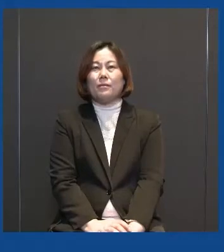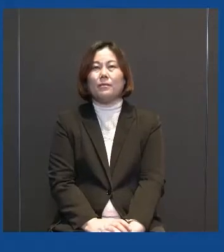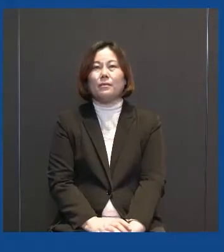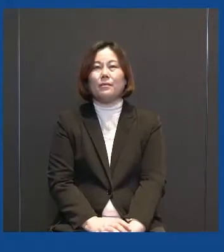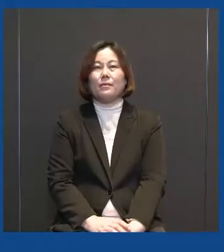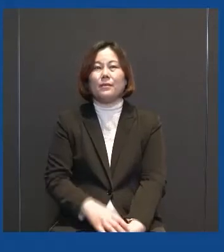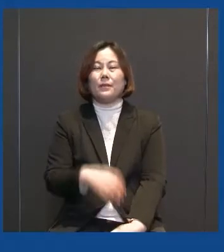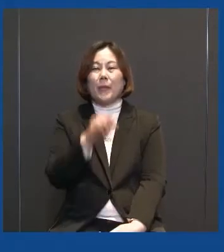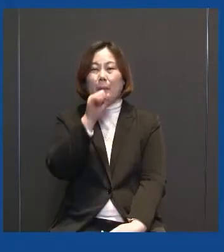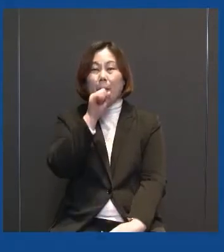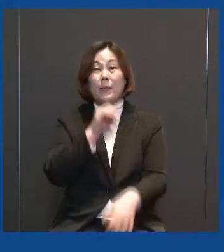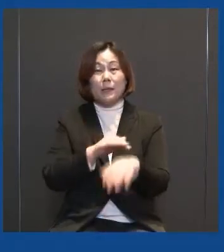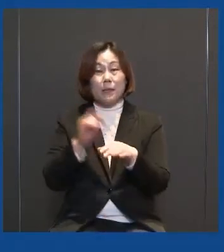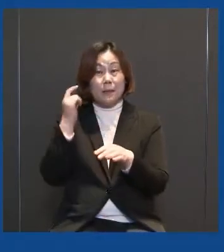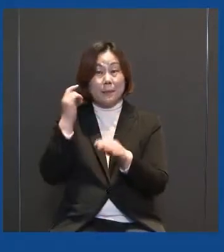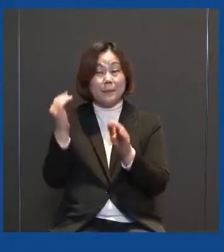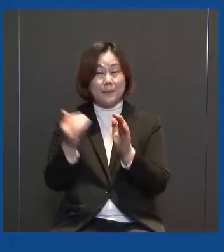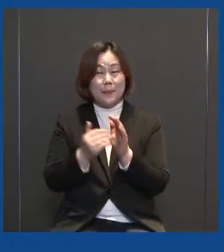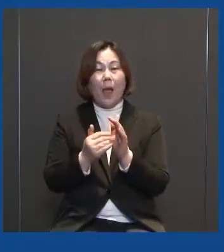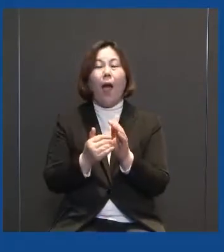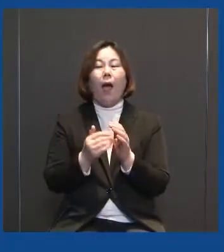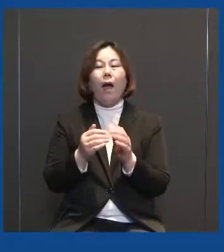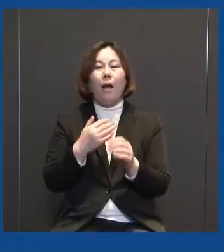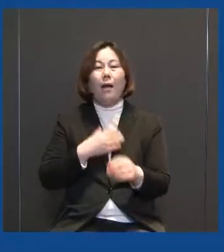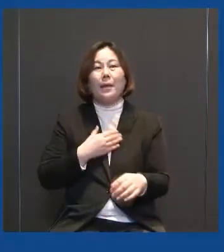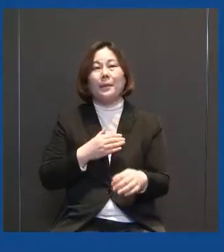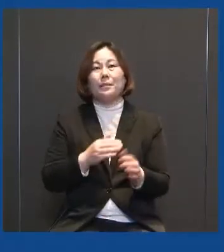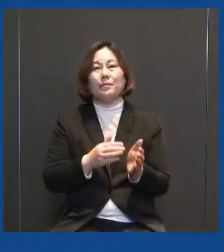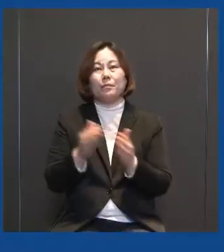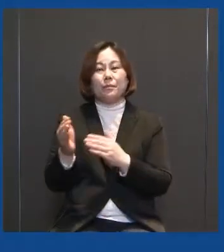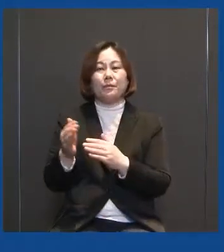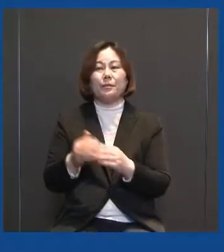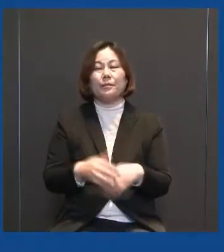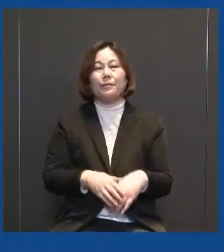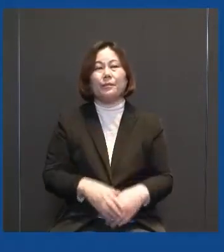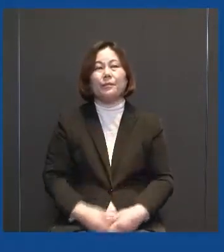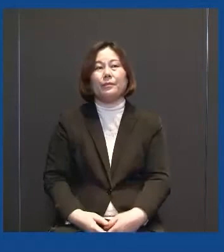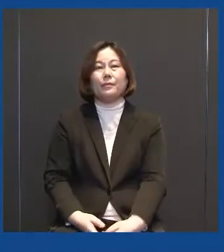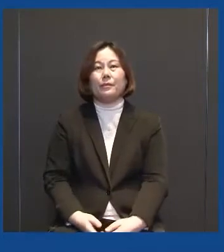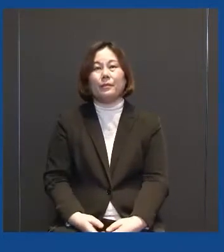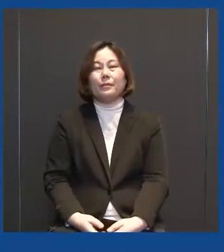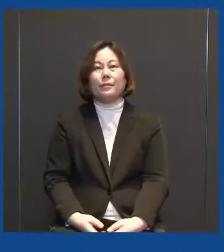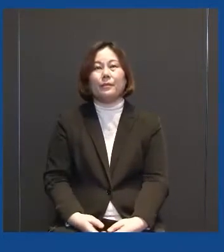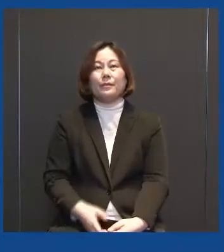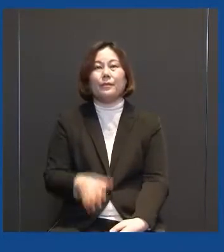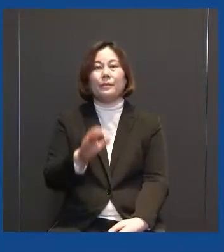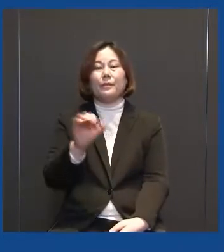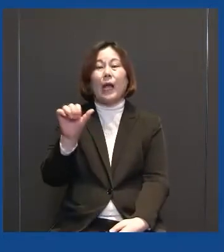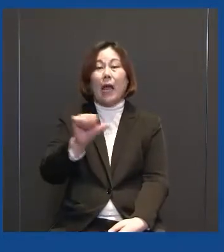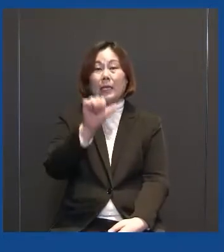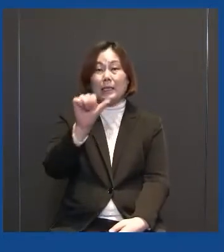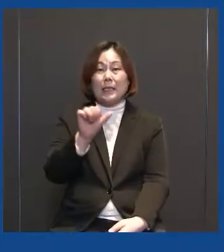마이크 괜찮은가요? 네, 예. Okay, so my microphone is working now. 인터내셔널 아시아